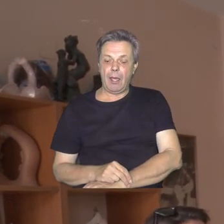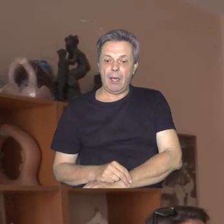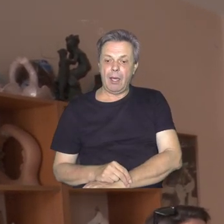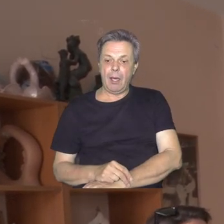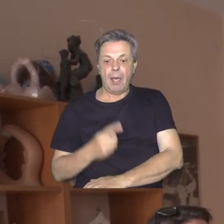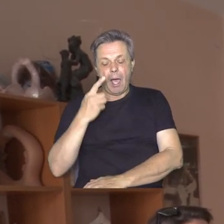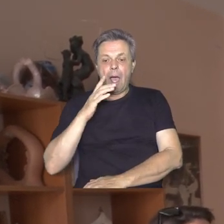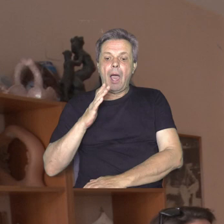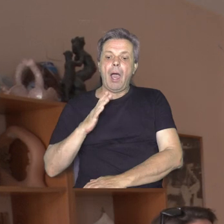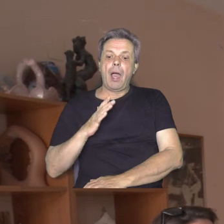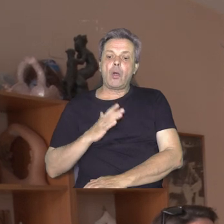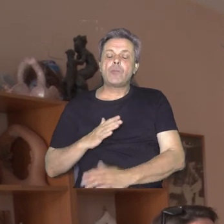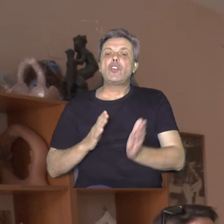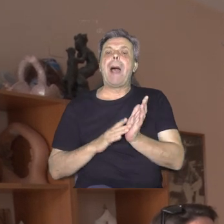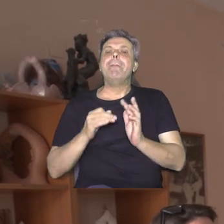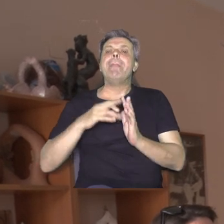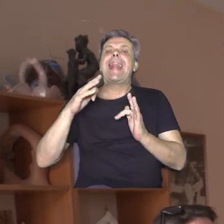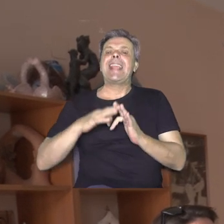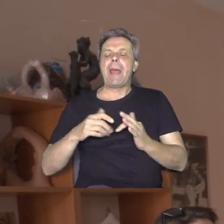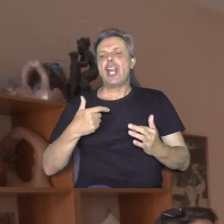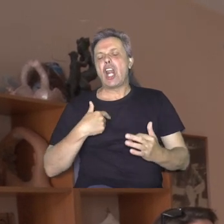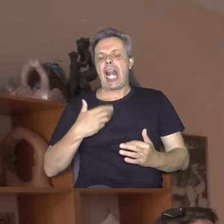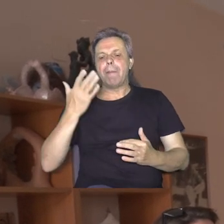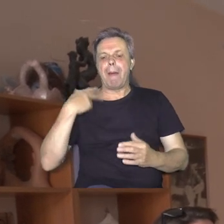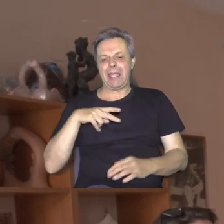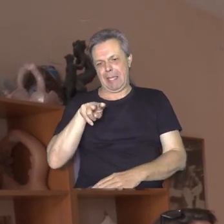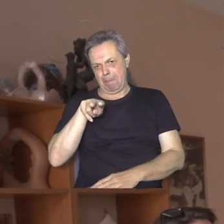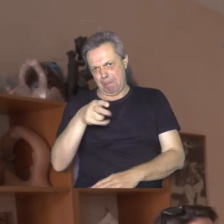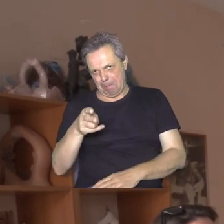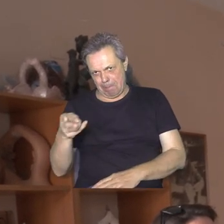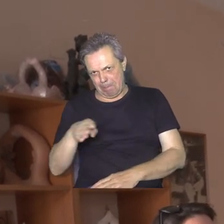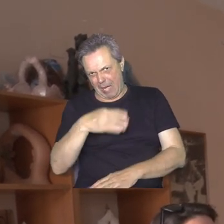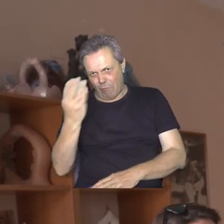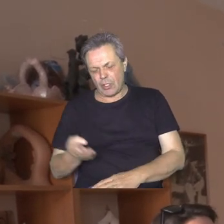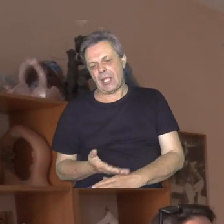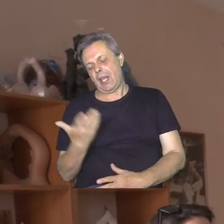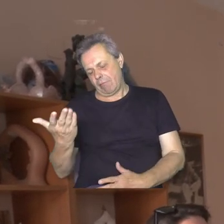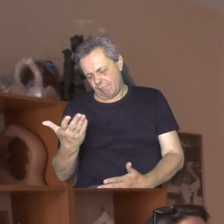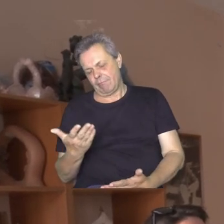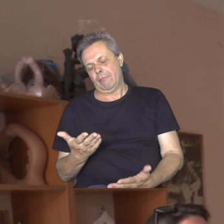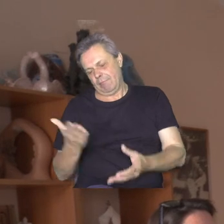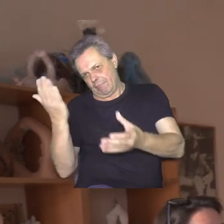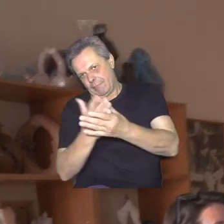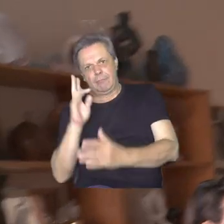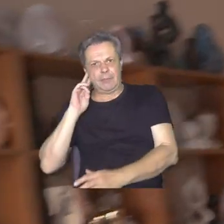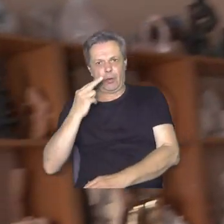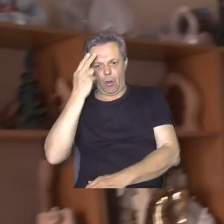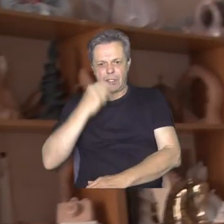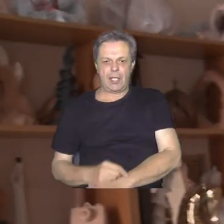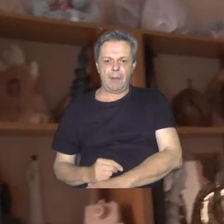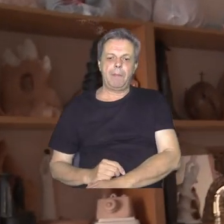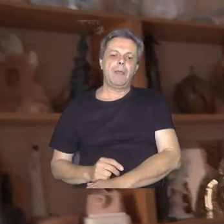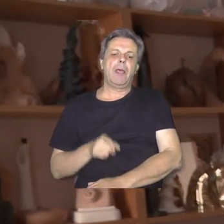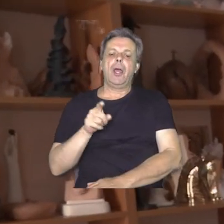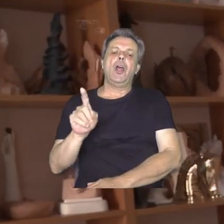a gospođa Martina će nam biti prevoditelj na jezik gluhoslijepih, jel tako?